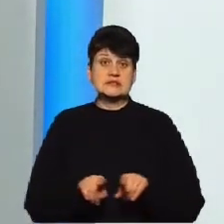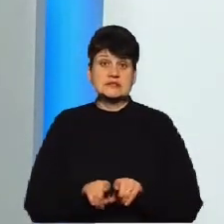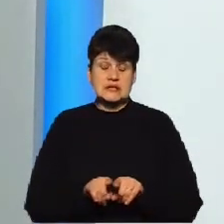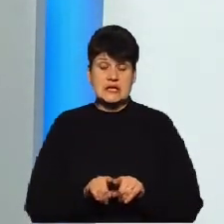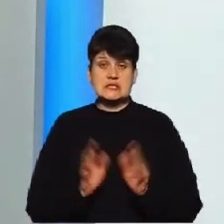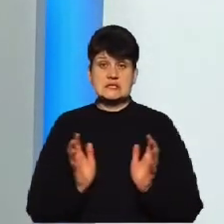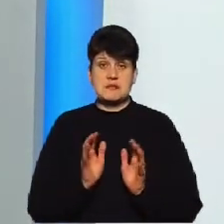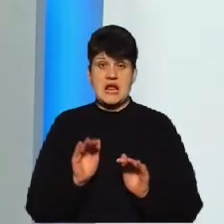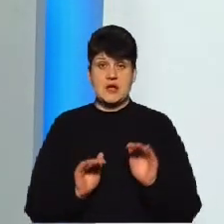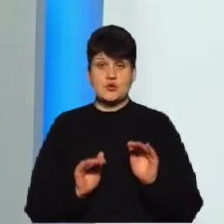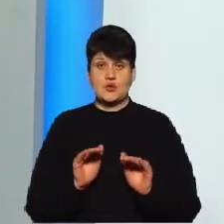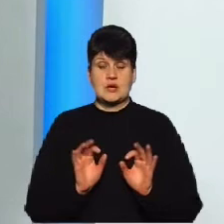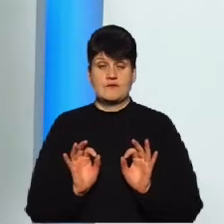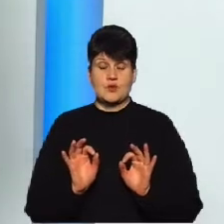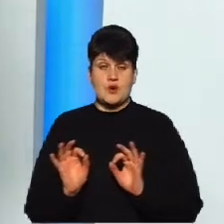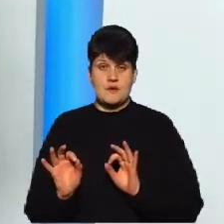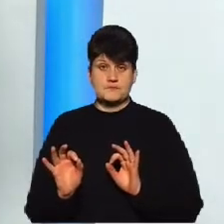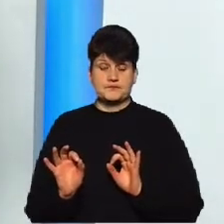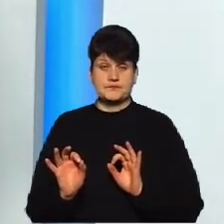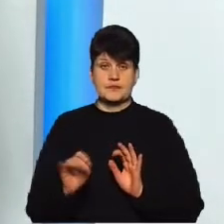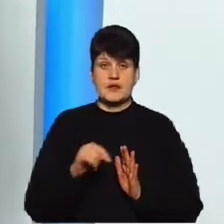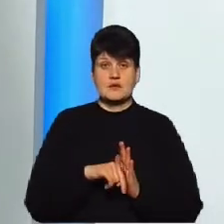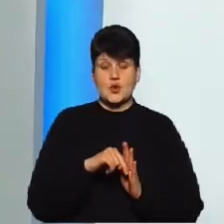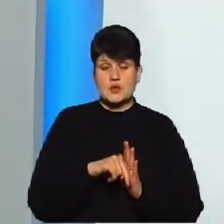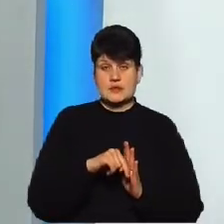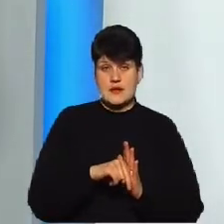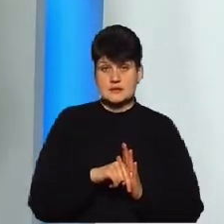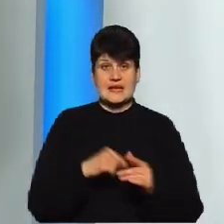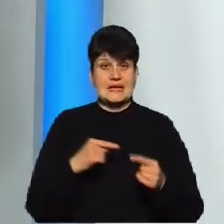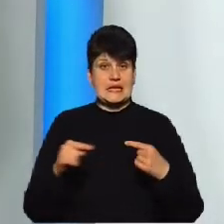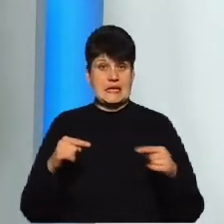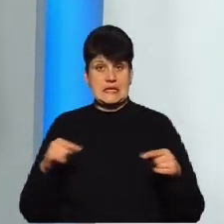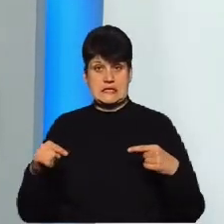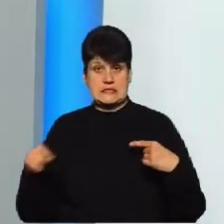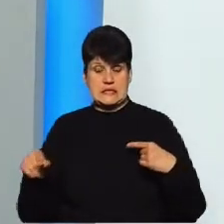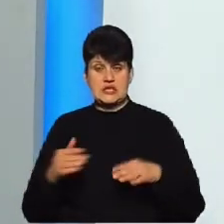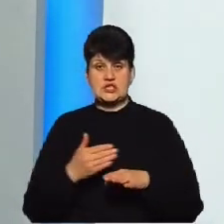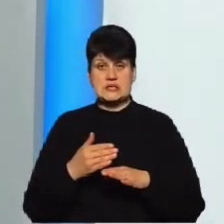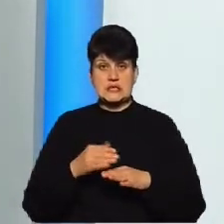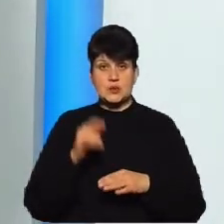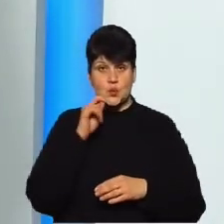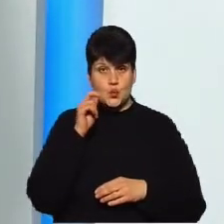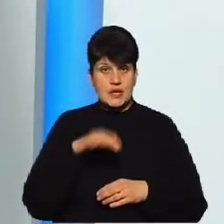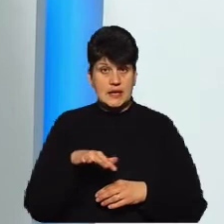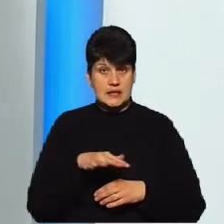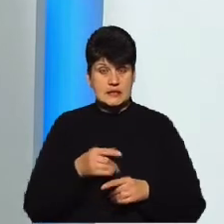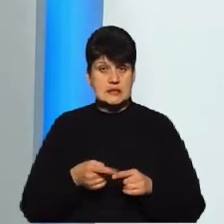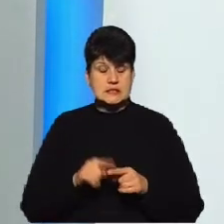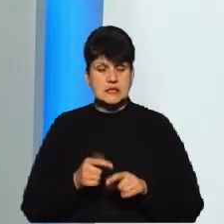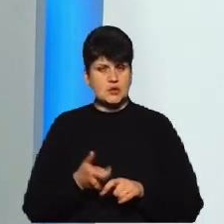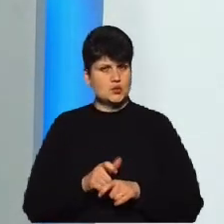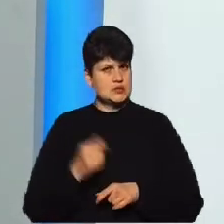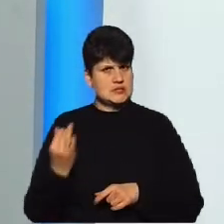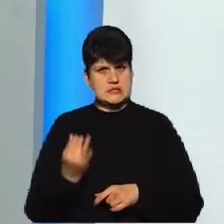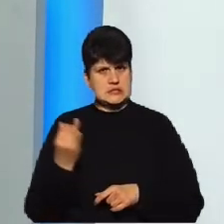рівновагу. А в контексті різних частин України це дуже цікава ситуація,